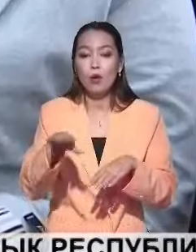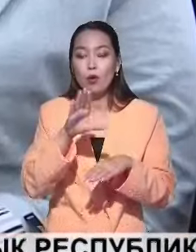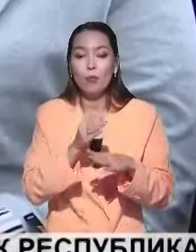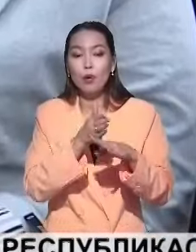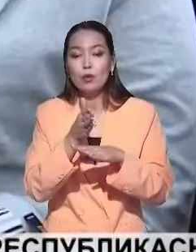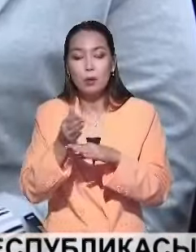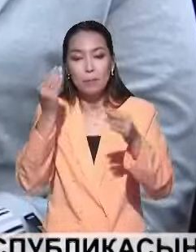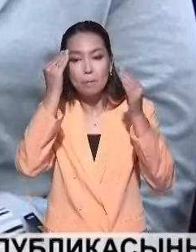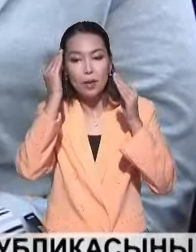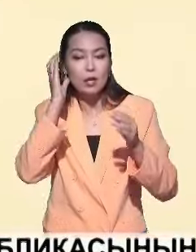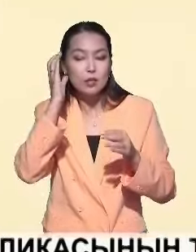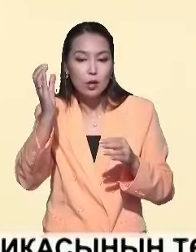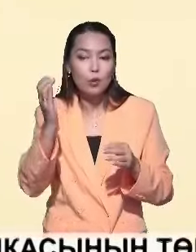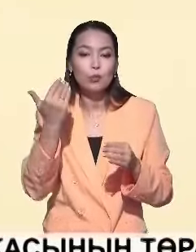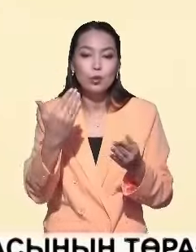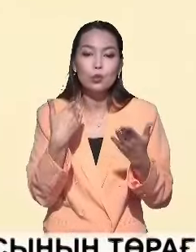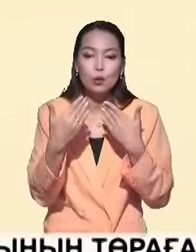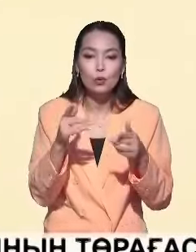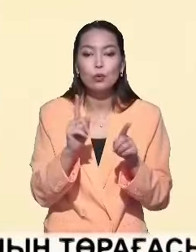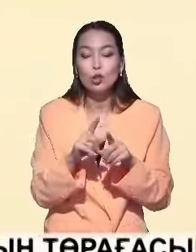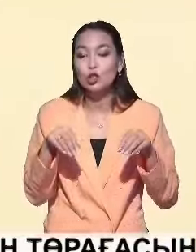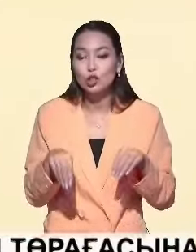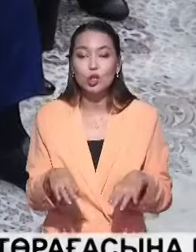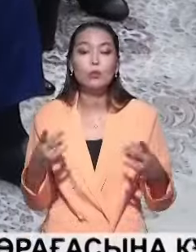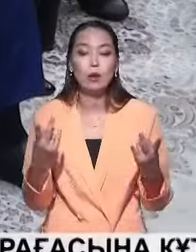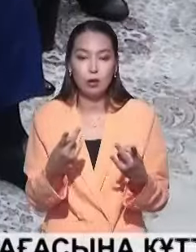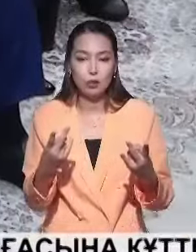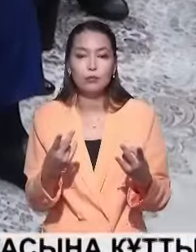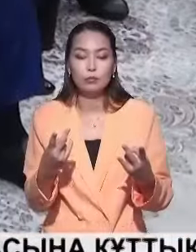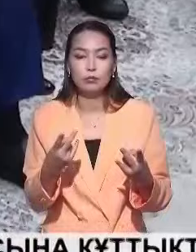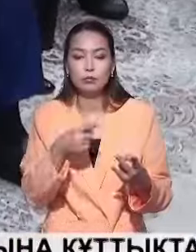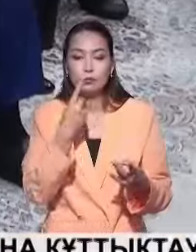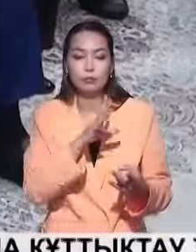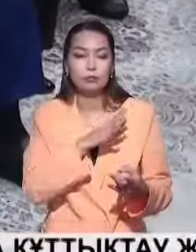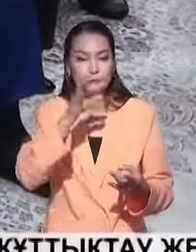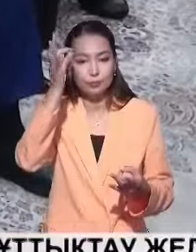халықтың пікірін естіп, сөйтіп шешім қабылдауымыз керек деп айтқанын білесіздер.